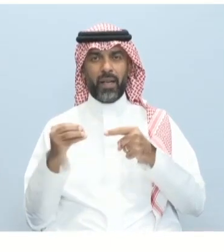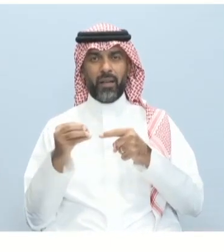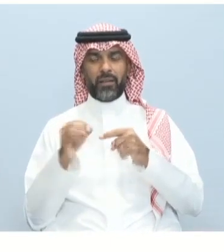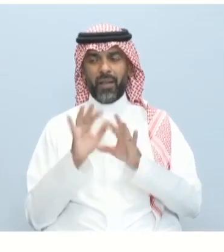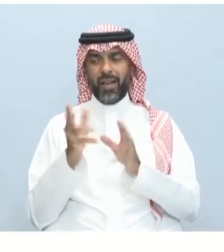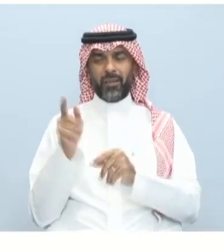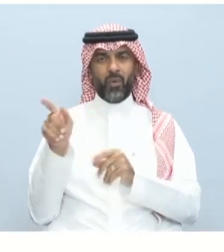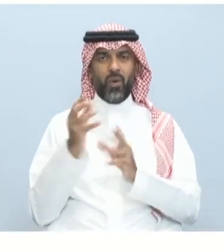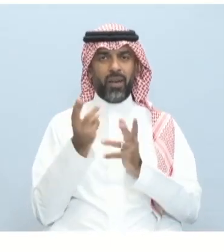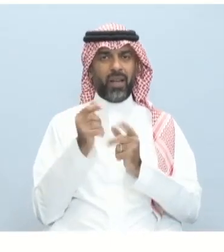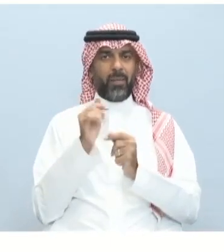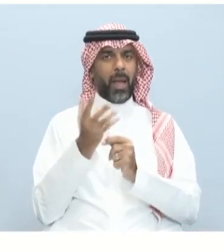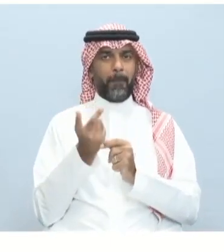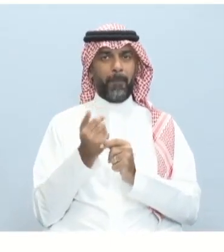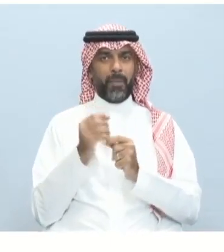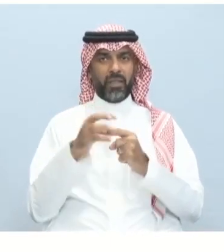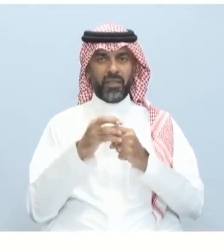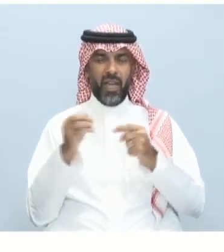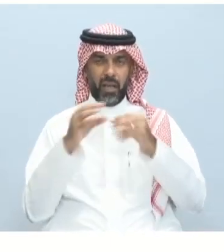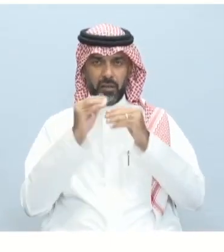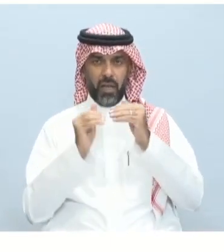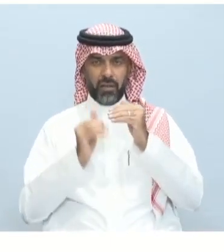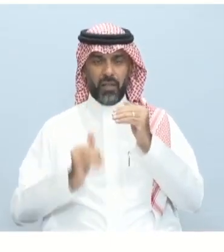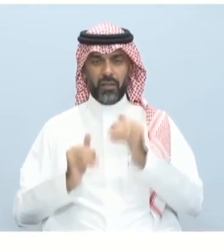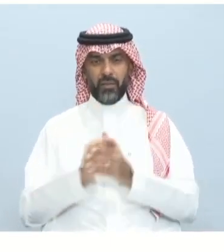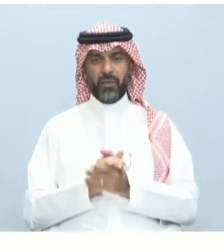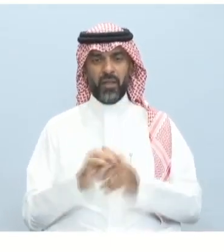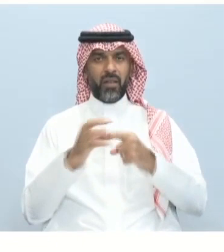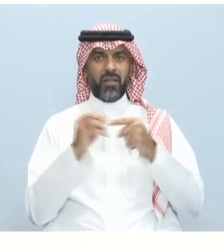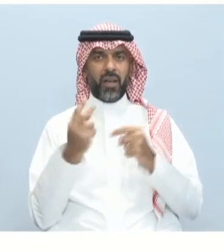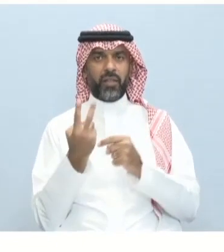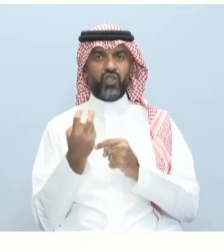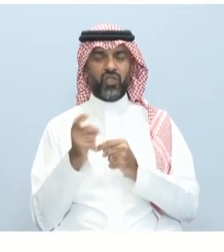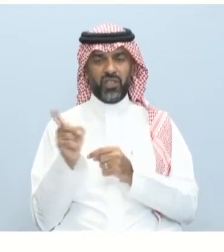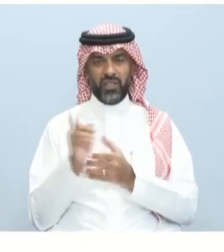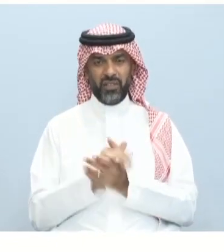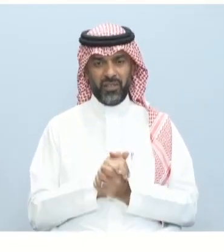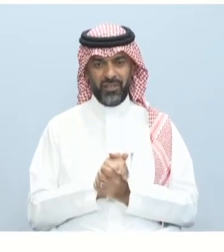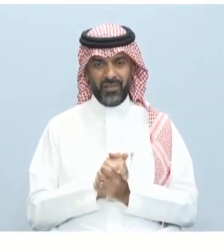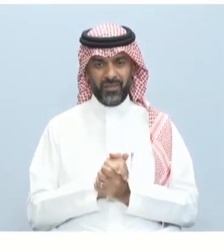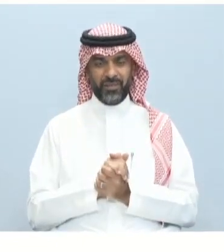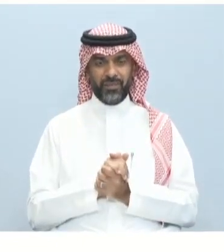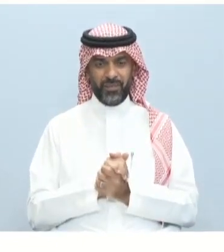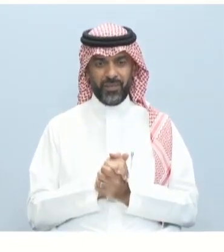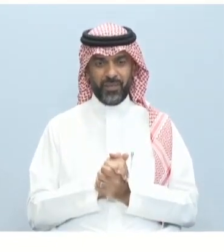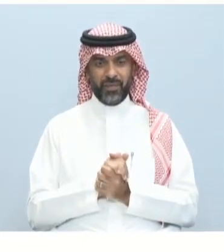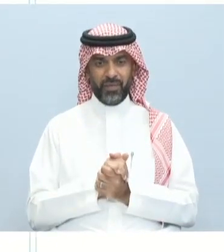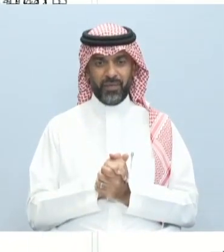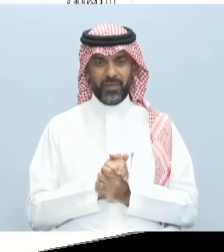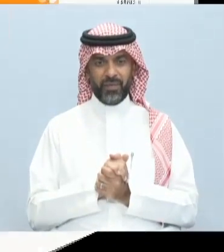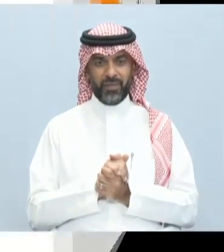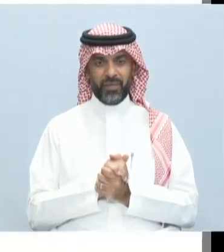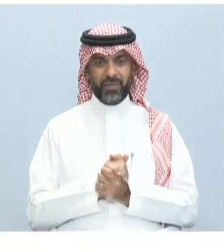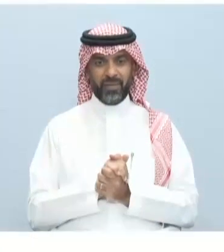القيمة الموجودة هنا في change y by minus 20 سنقوم بإنقاص 20 كل مرة.